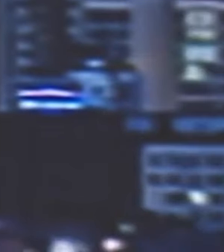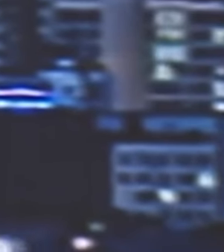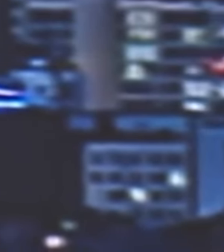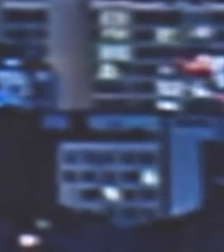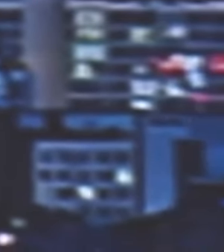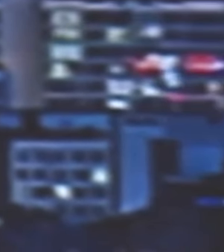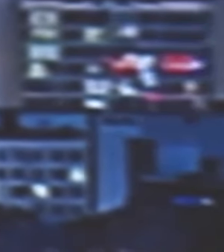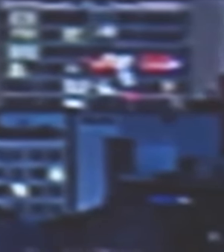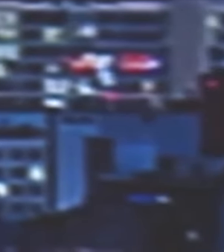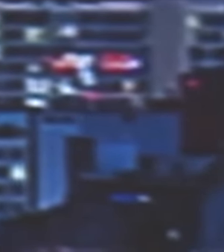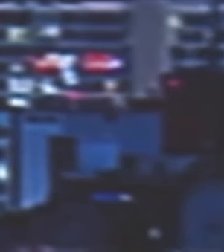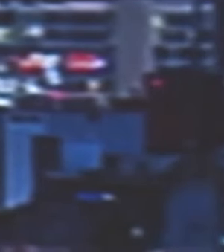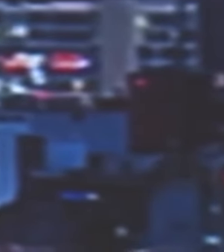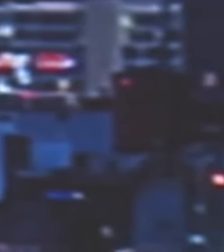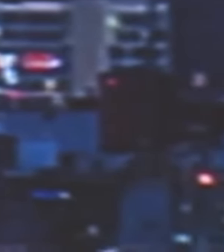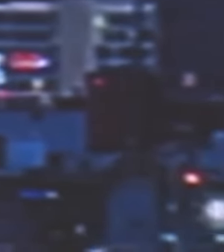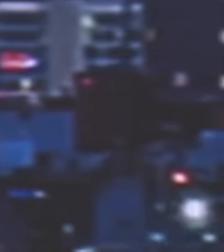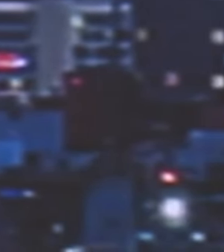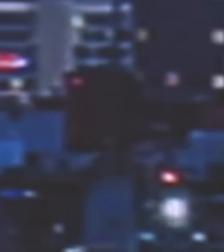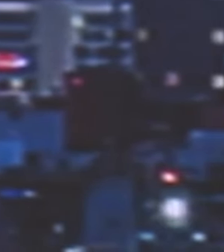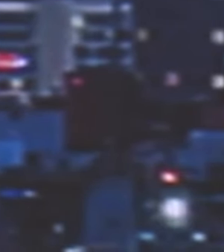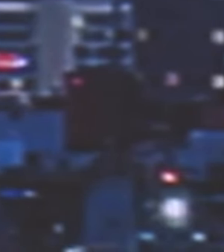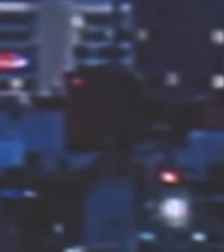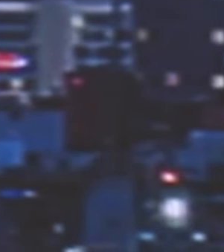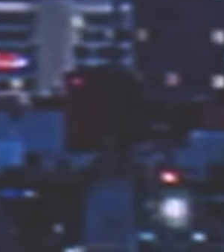50분 뉴스룸에서 뵙겠습니다